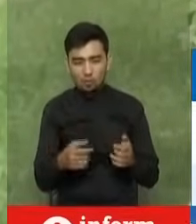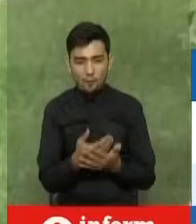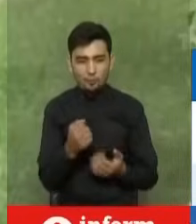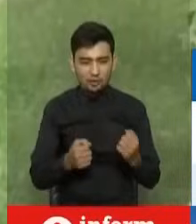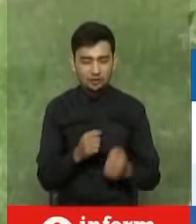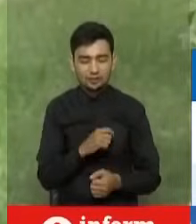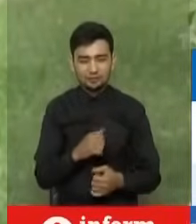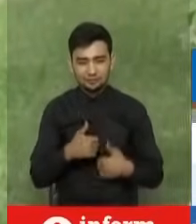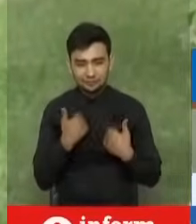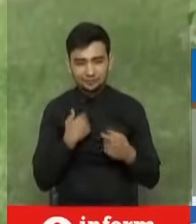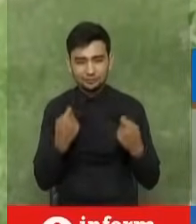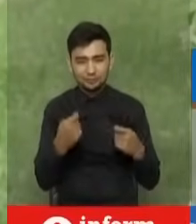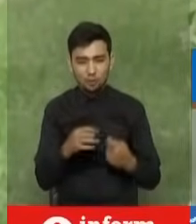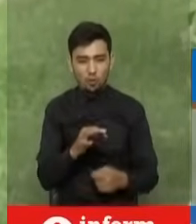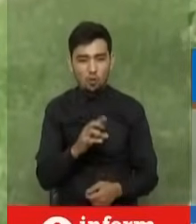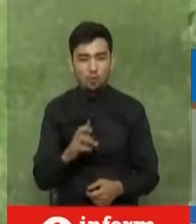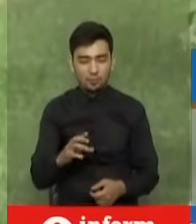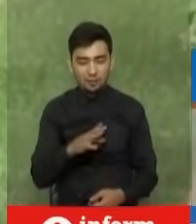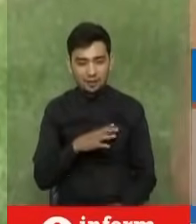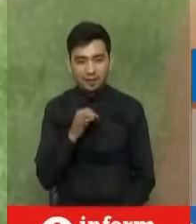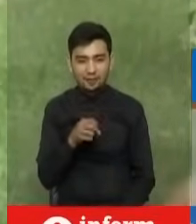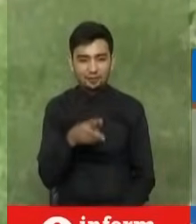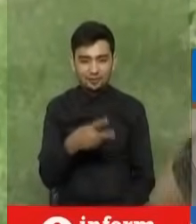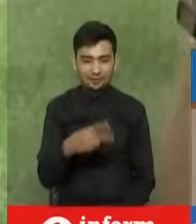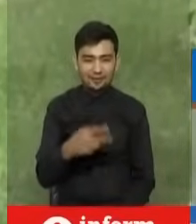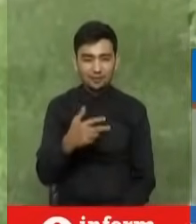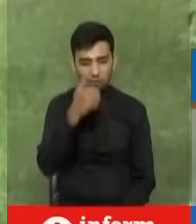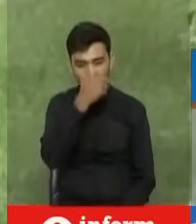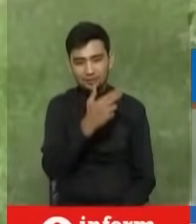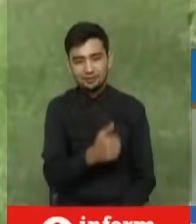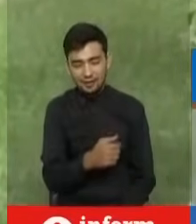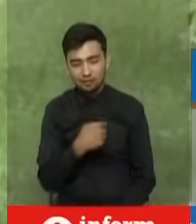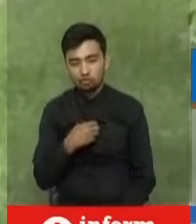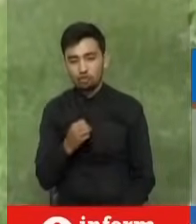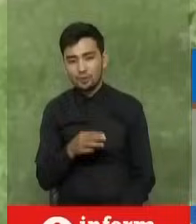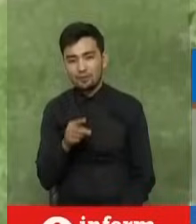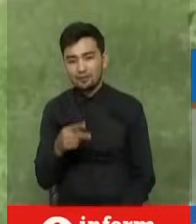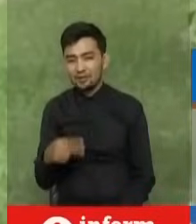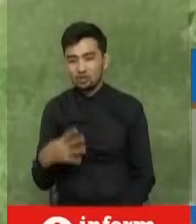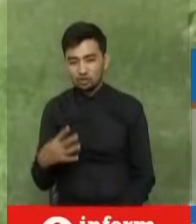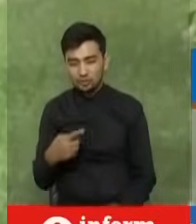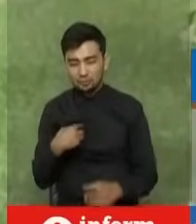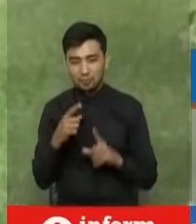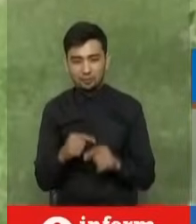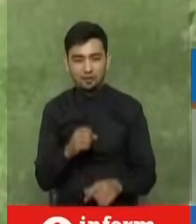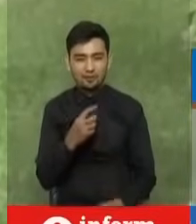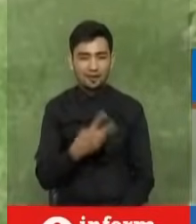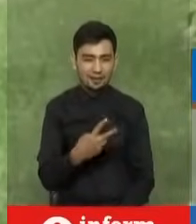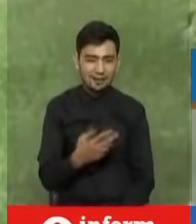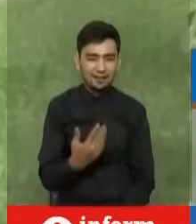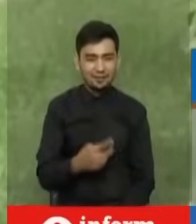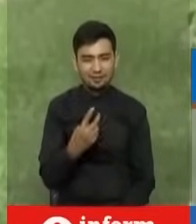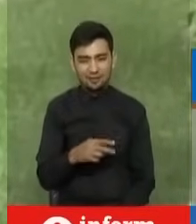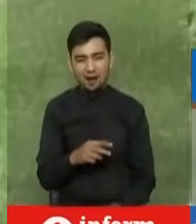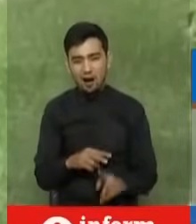автомобилей. Соответственно, если мы сравним с 2023 годом, да, там производство снизилось, прочее. Если мы сравним там, с 2020 или еще каким-то, то